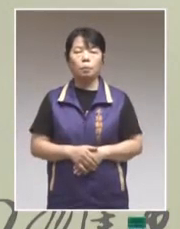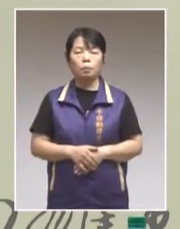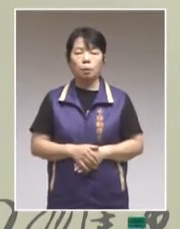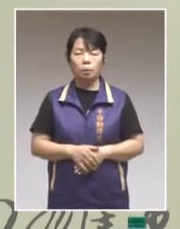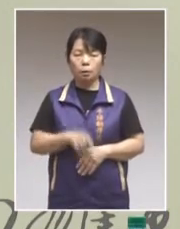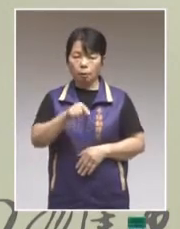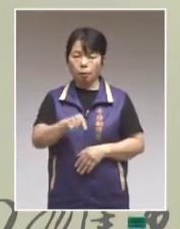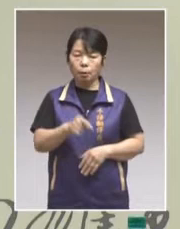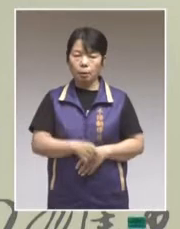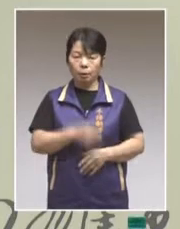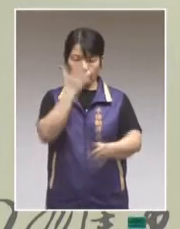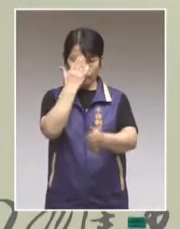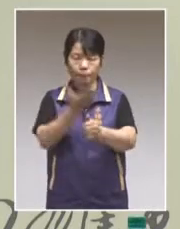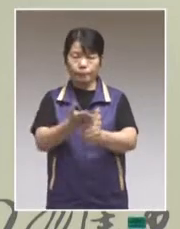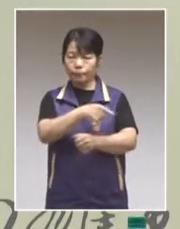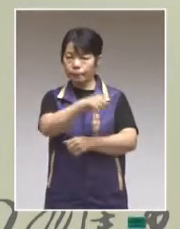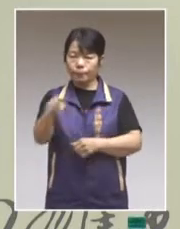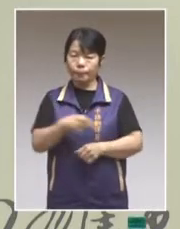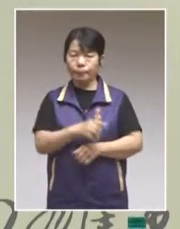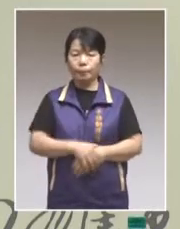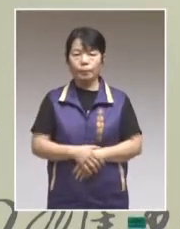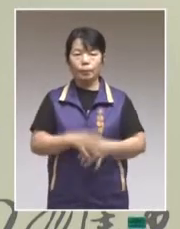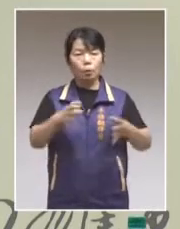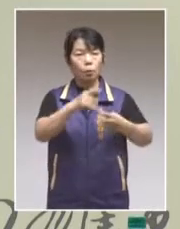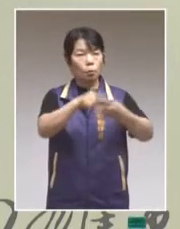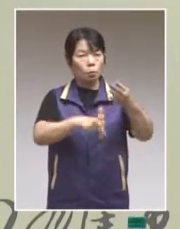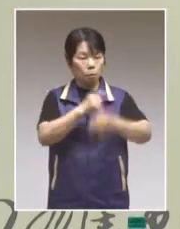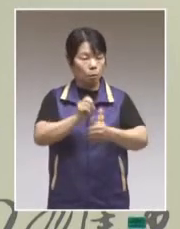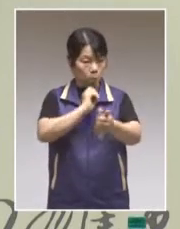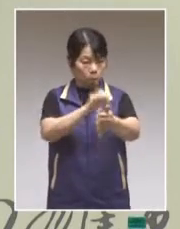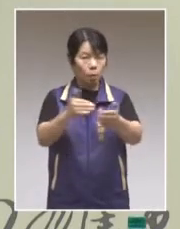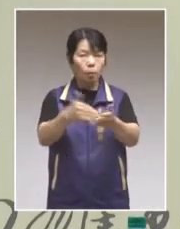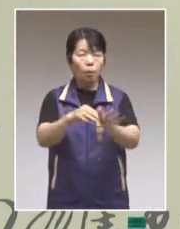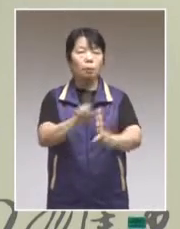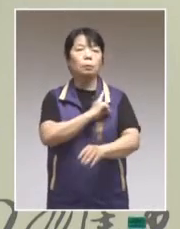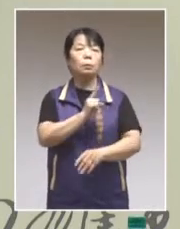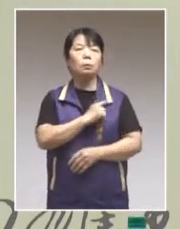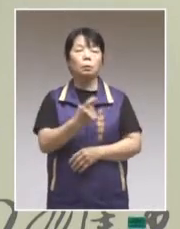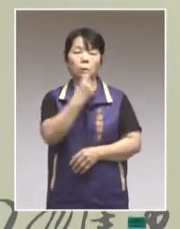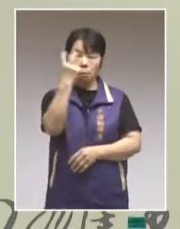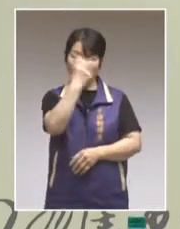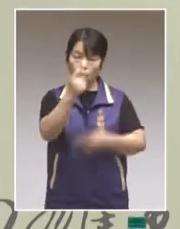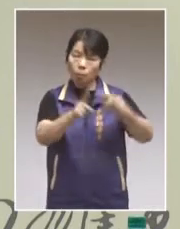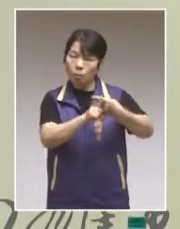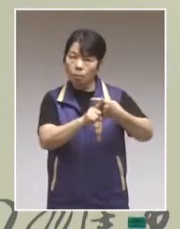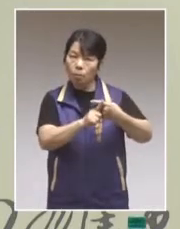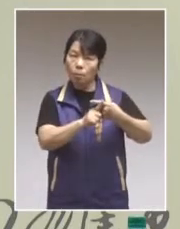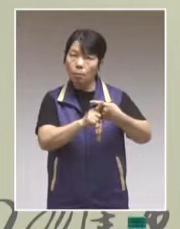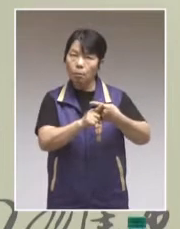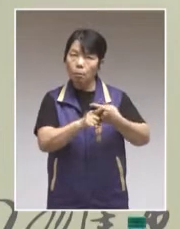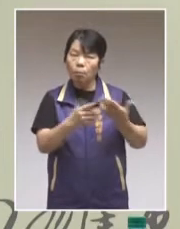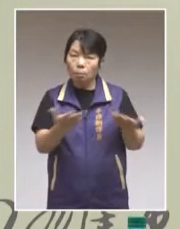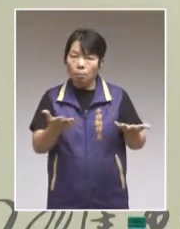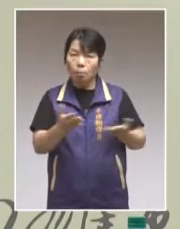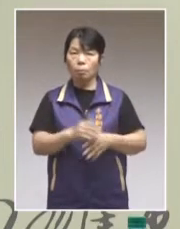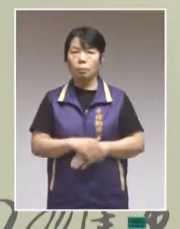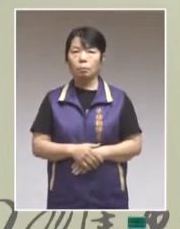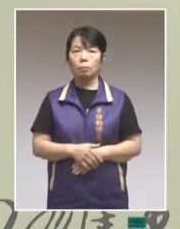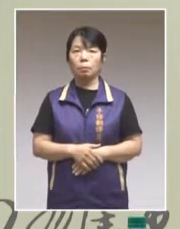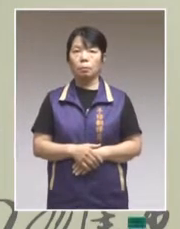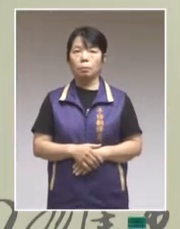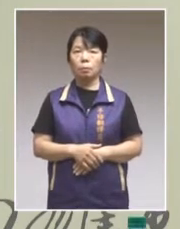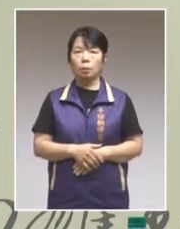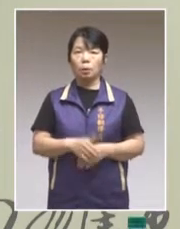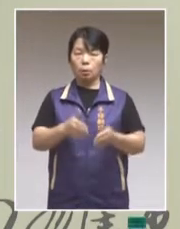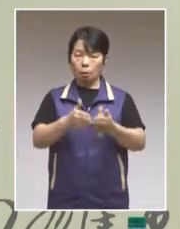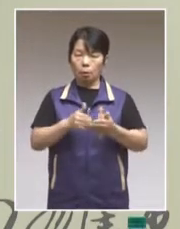拜托大家，好，那同事，那你通知完同事自己验快筛阳，那这个部分，好，那就